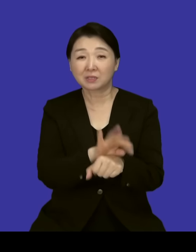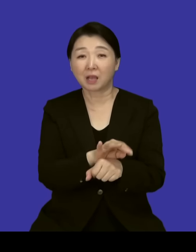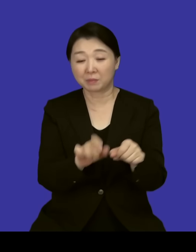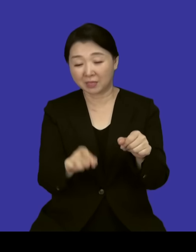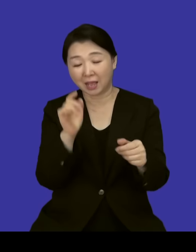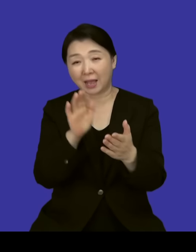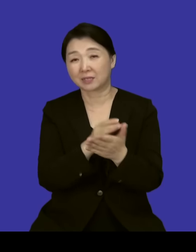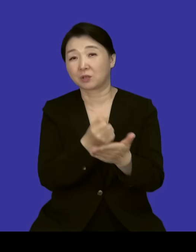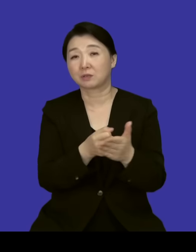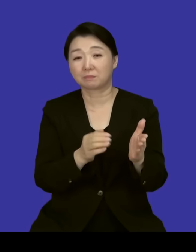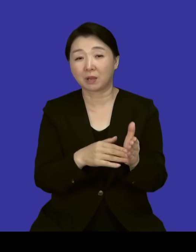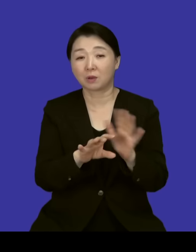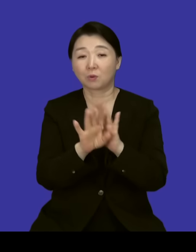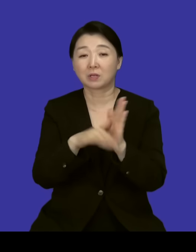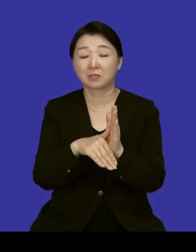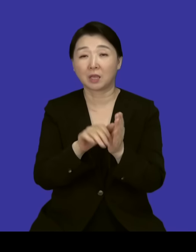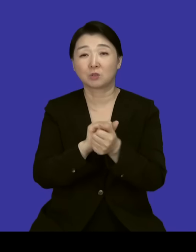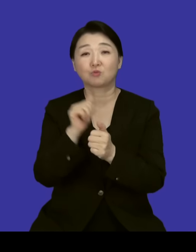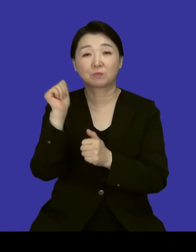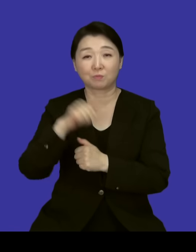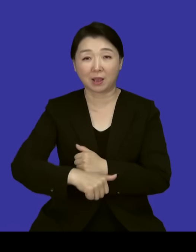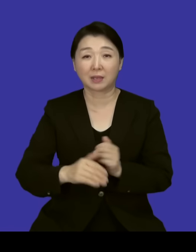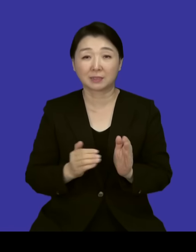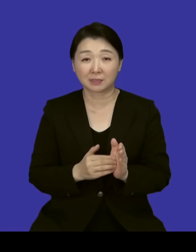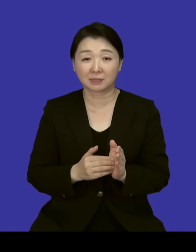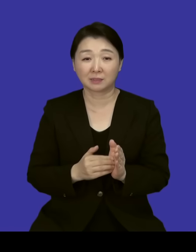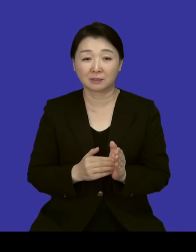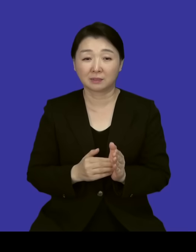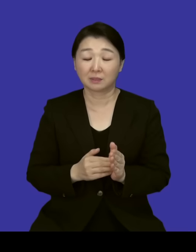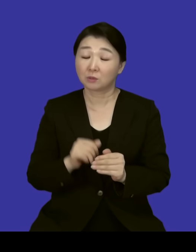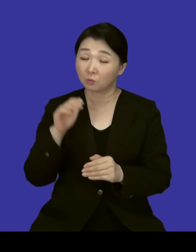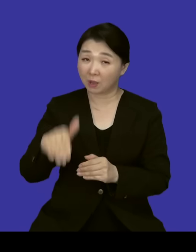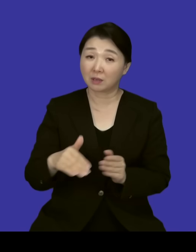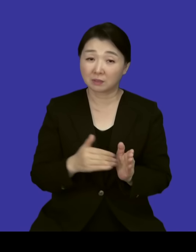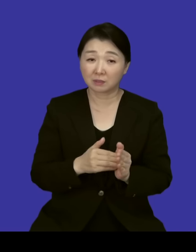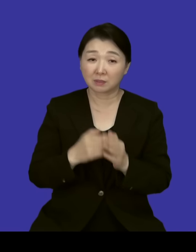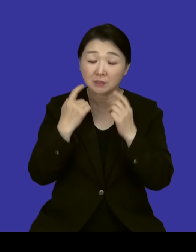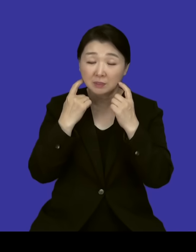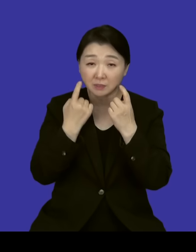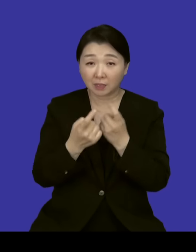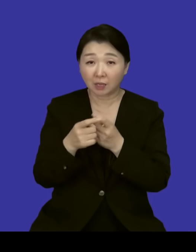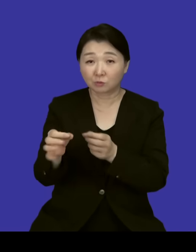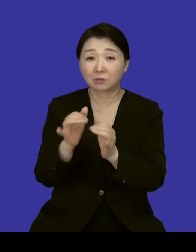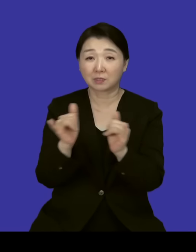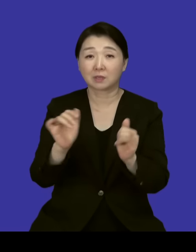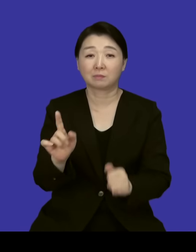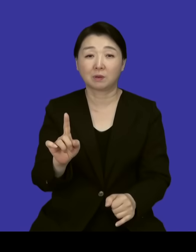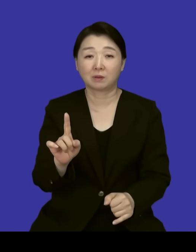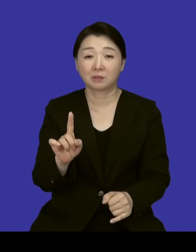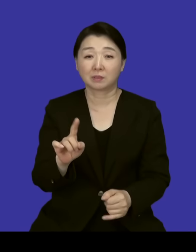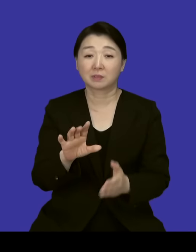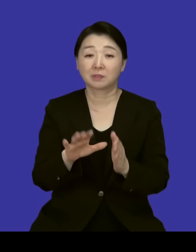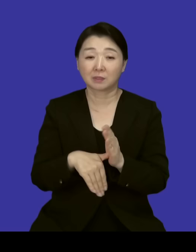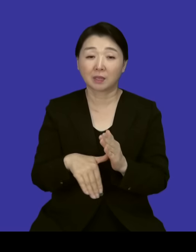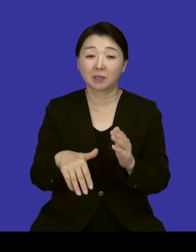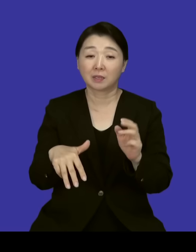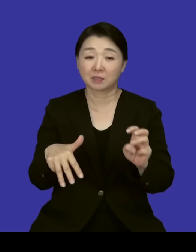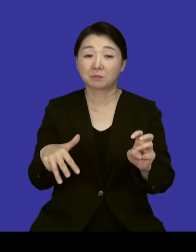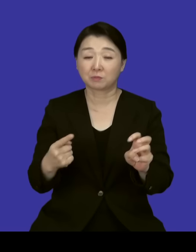근데 코로나 때 주식이 폭락했잖아요. 네. 이렇게 폭락하다 보니까 우리나라 개인 투자가 분들이 그때 당시에 한 30조를 산